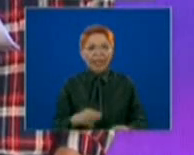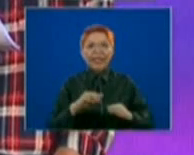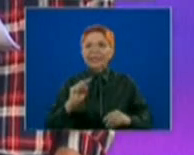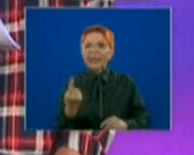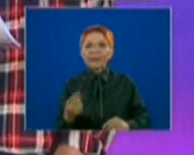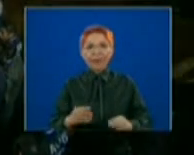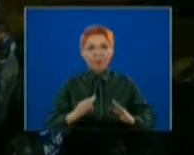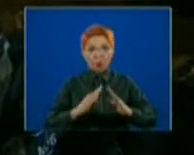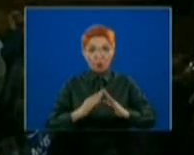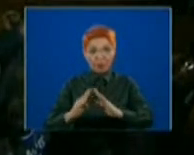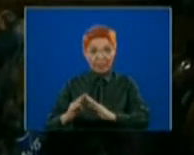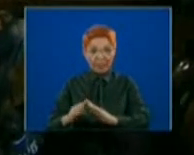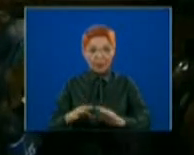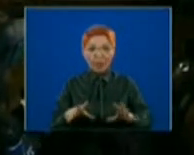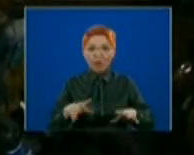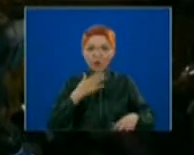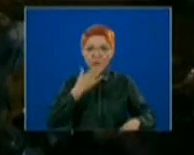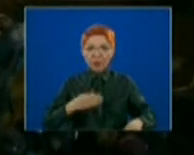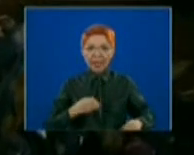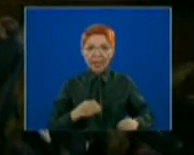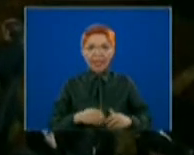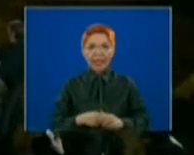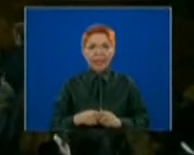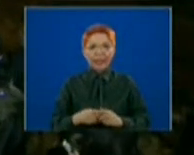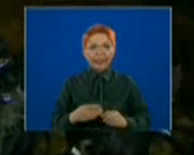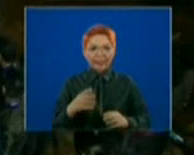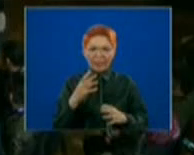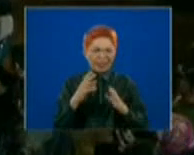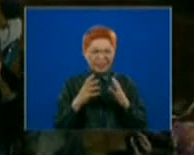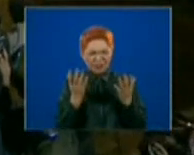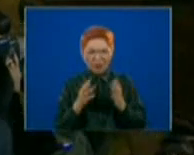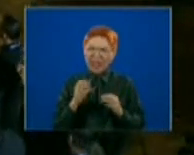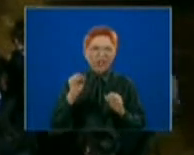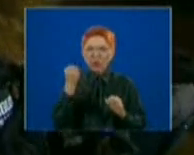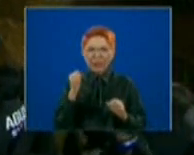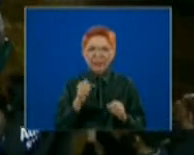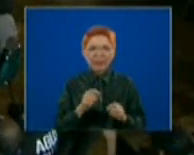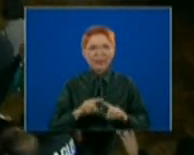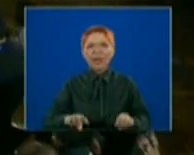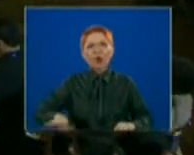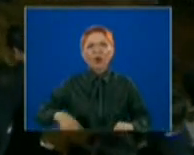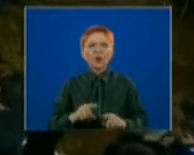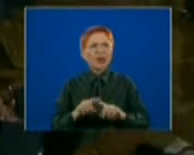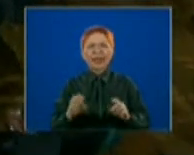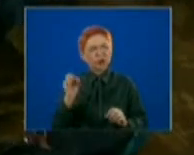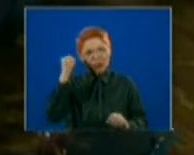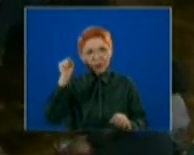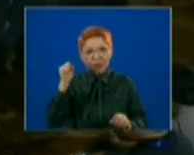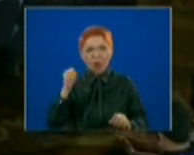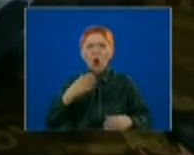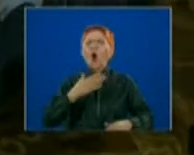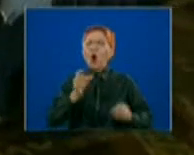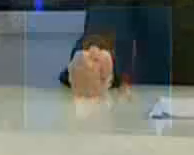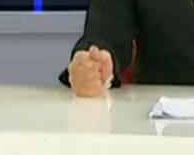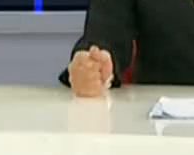ada dialog begini, gue mau ini aja, yang lain gue nggak mau. Ini kita tidak tahu setia ya. Yang setia. Mungkin kadang-kadang V ada juga pemilih yang bilang, oh mungkin memang